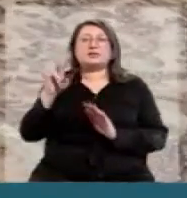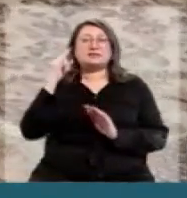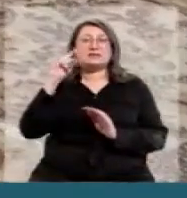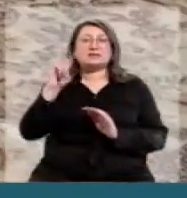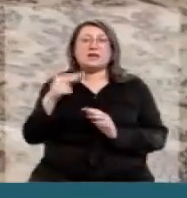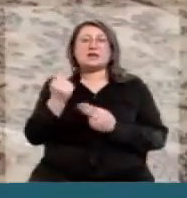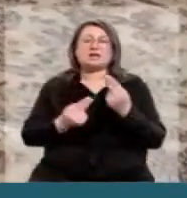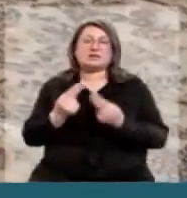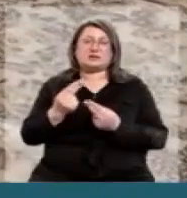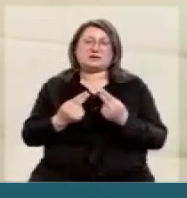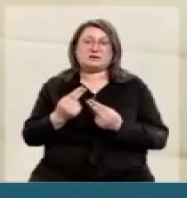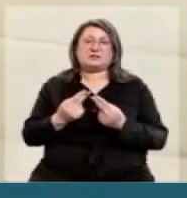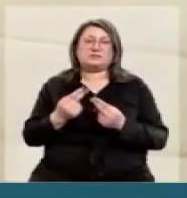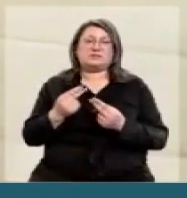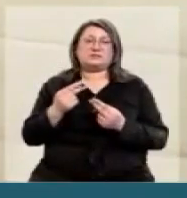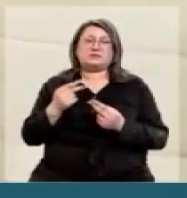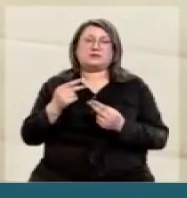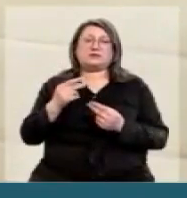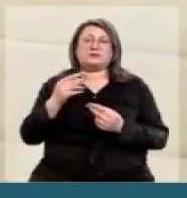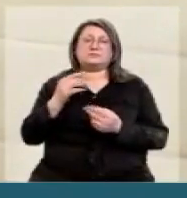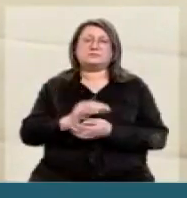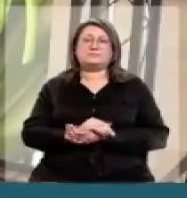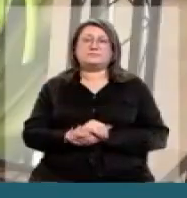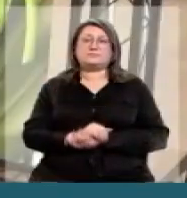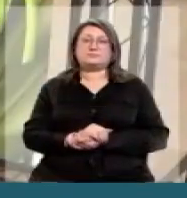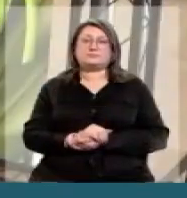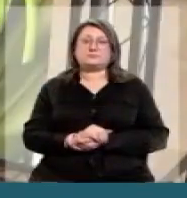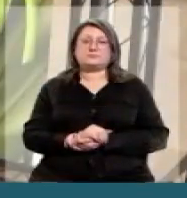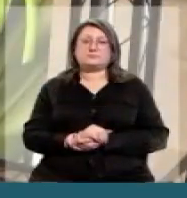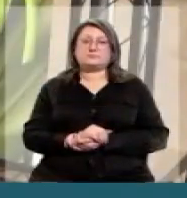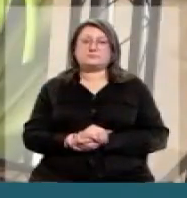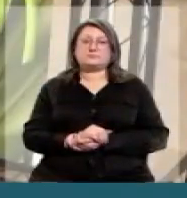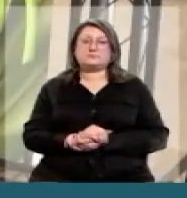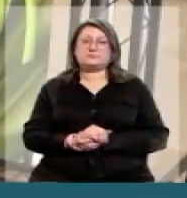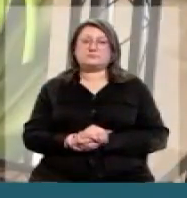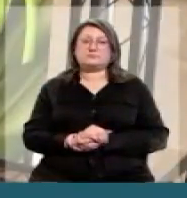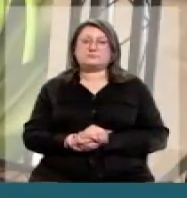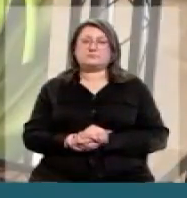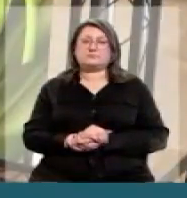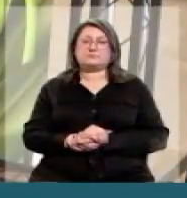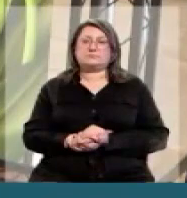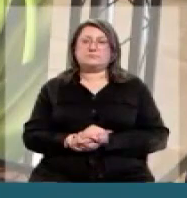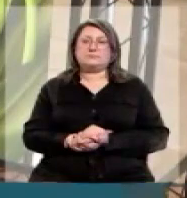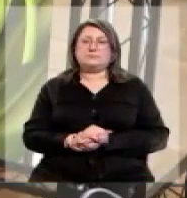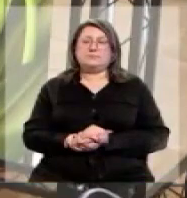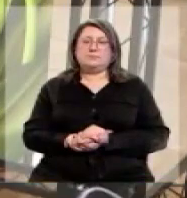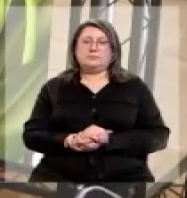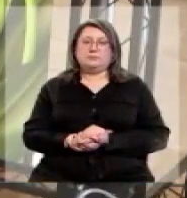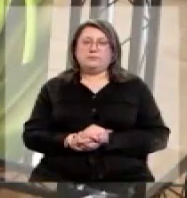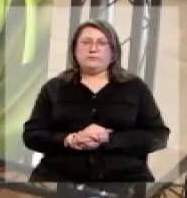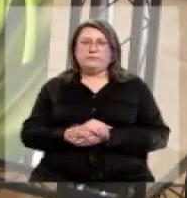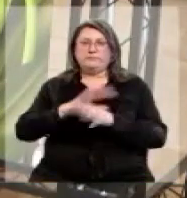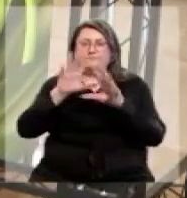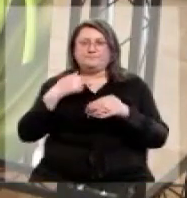Жазасын өтеушілер қолдарына асық алып, нысананы көздеді. Мы работаем с молодежью от 14 до 35 лет. Біздің